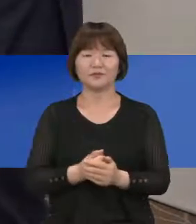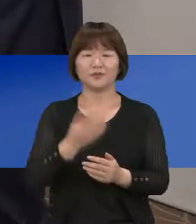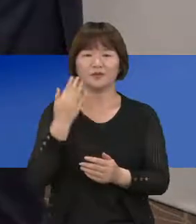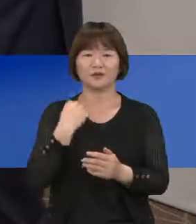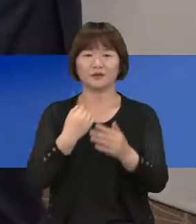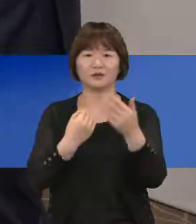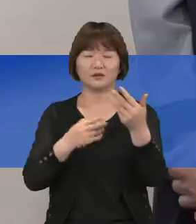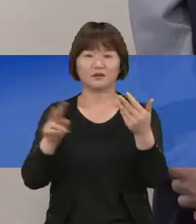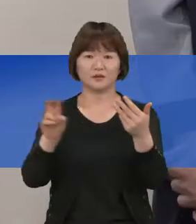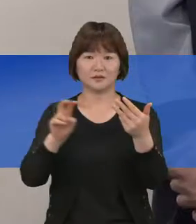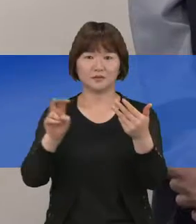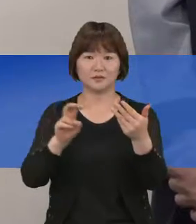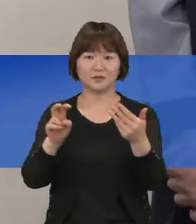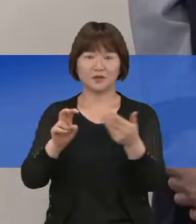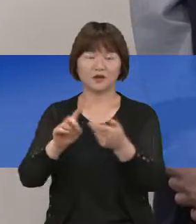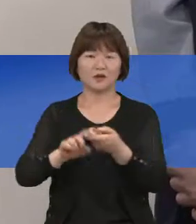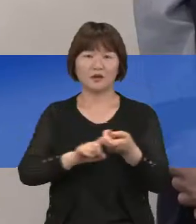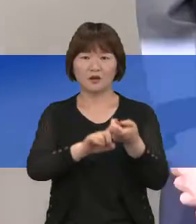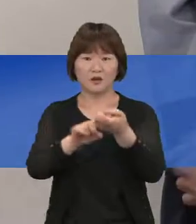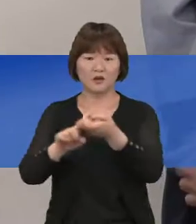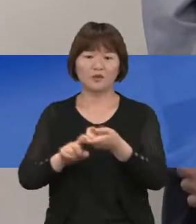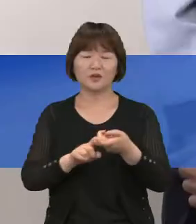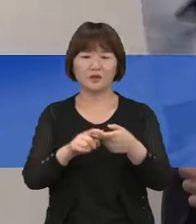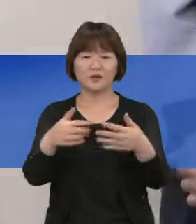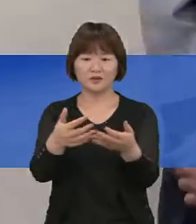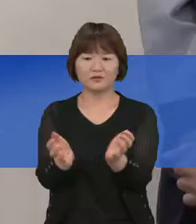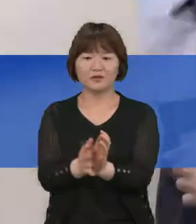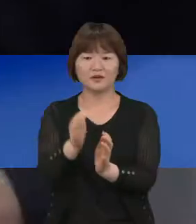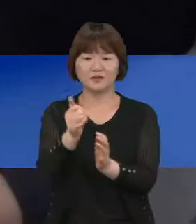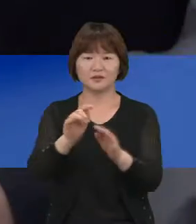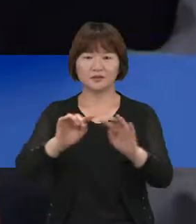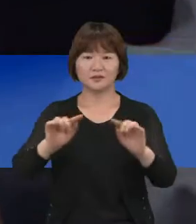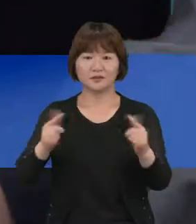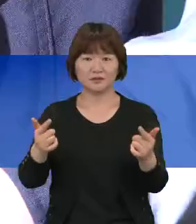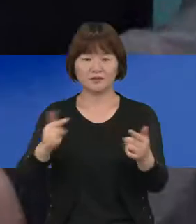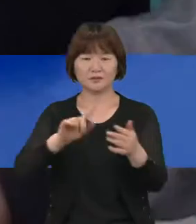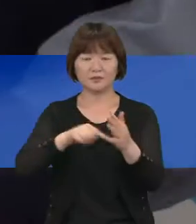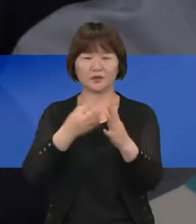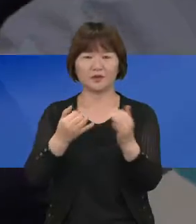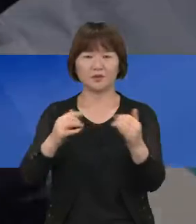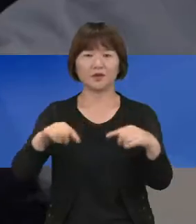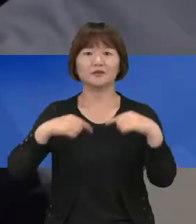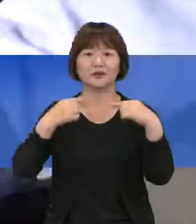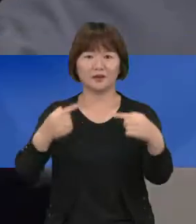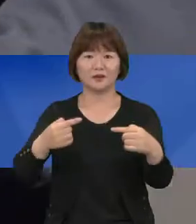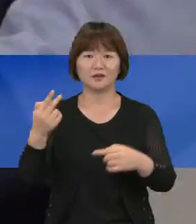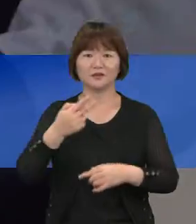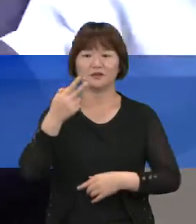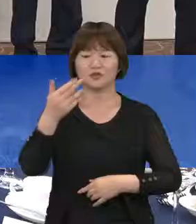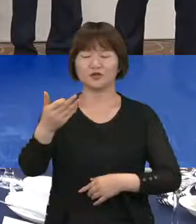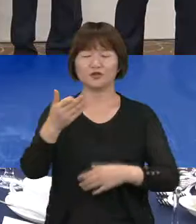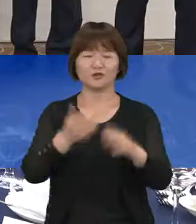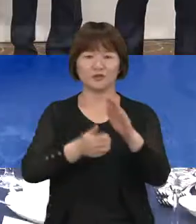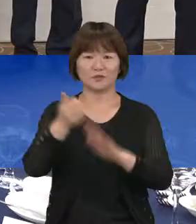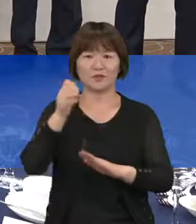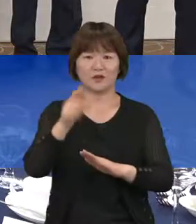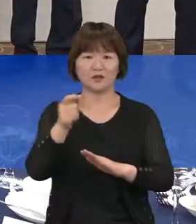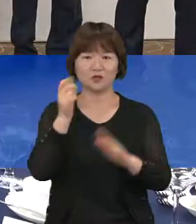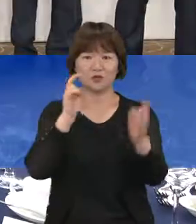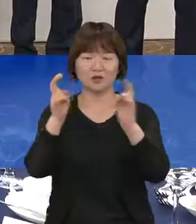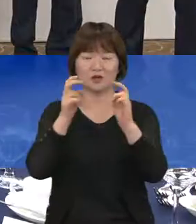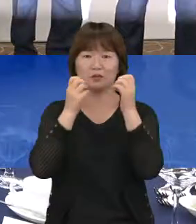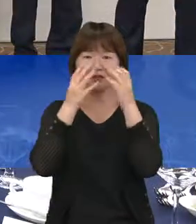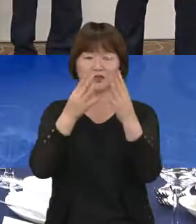21 유망 강소 기업 협의회 알앤비 기관장 등 100여명이 참석한 가운데 2019 유망 강소기업 신규지정 기업에